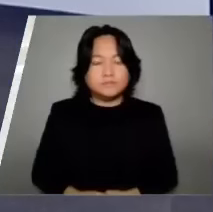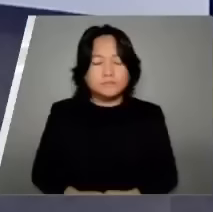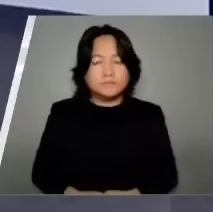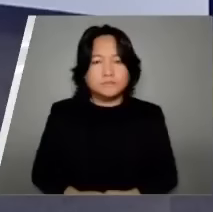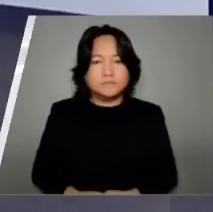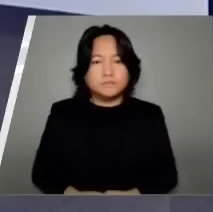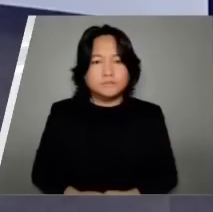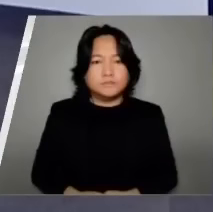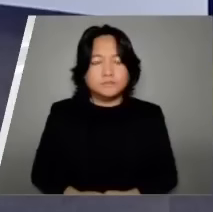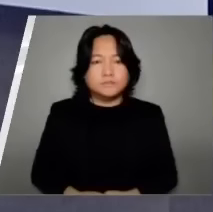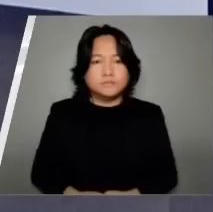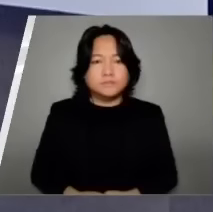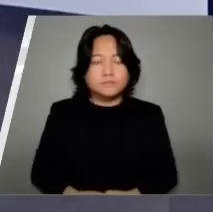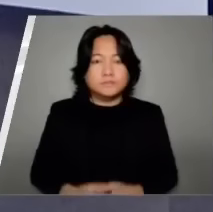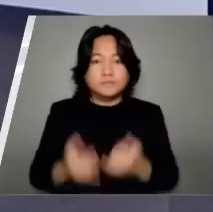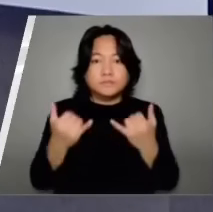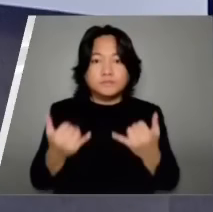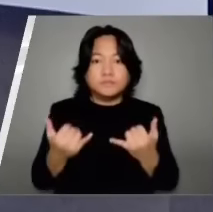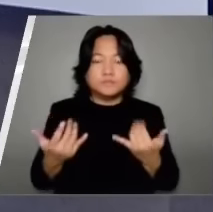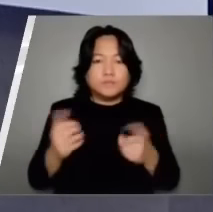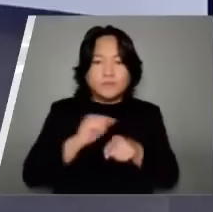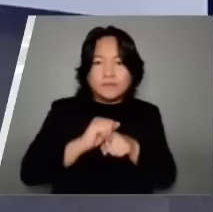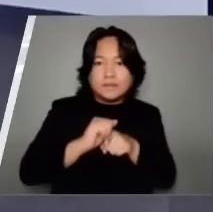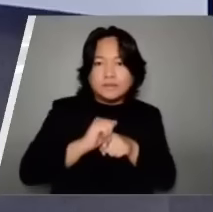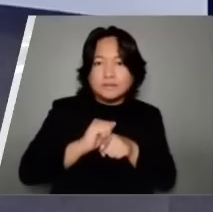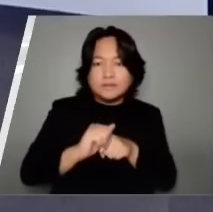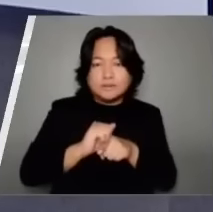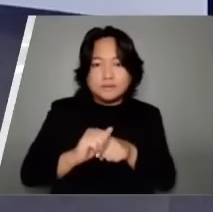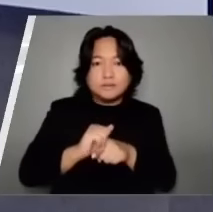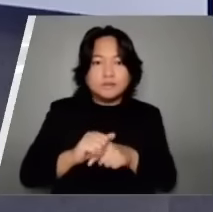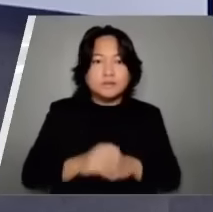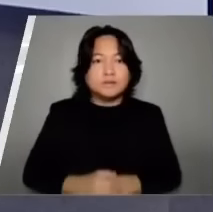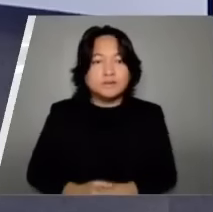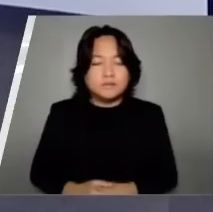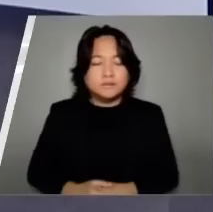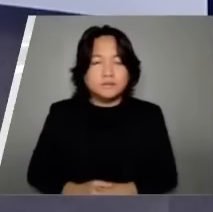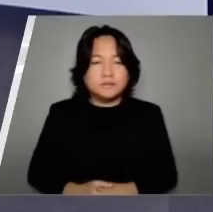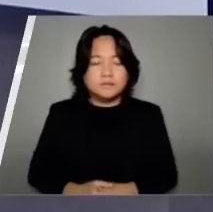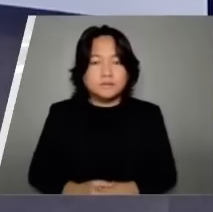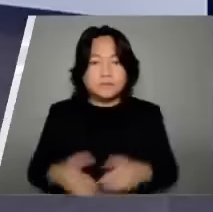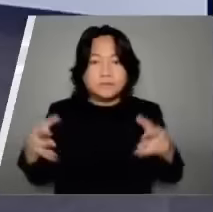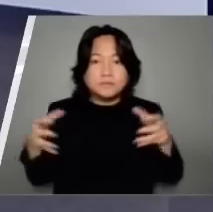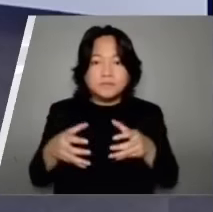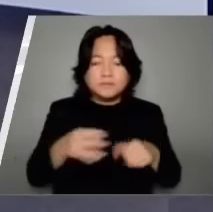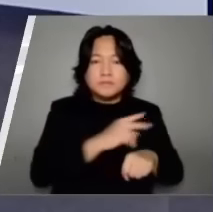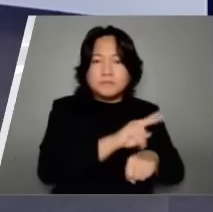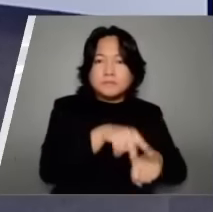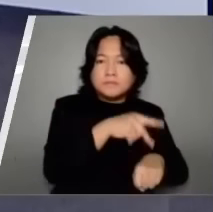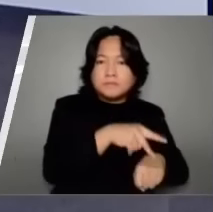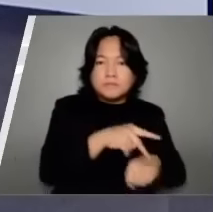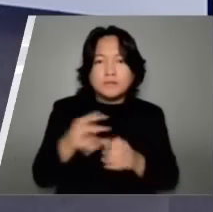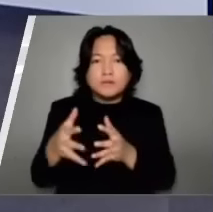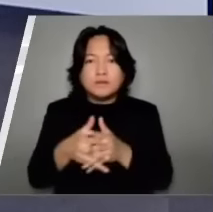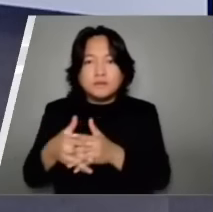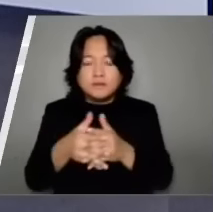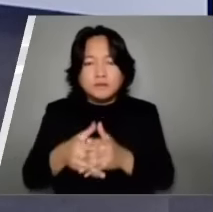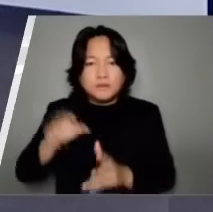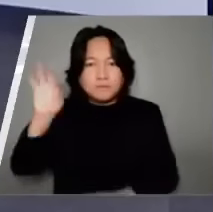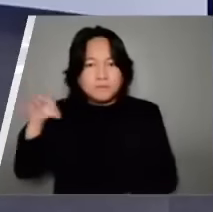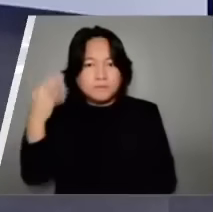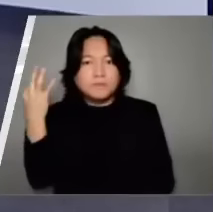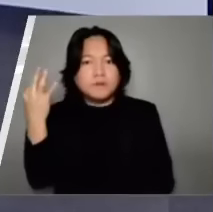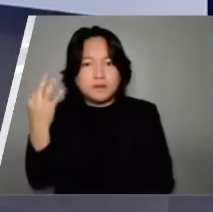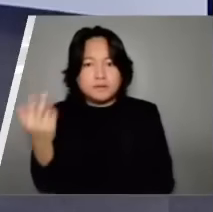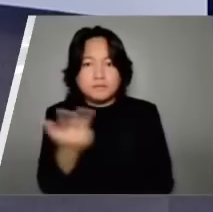Sa pagpapatuloy ng balikatan exercises, magkakasamang nagpatrulya ang mga barko ng Pilipinas, Amerika at France sa Sulu